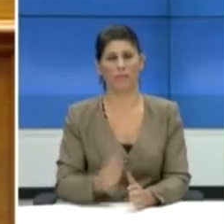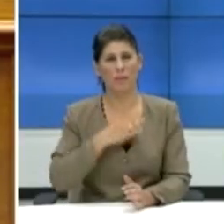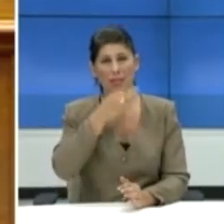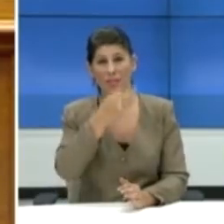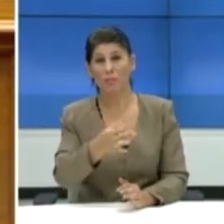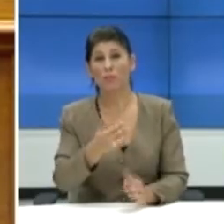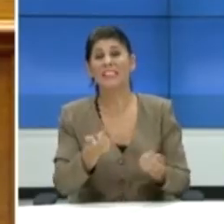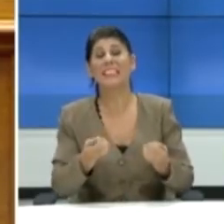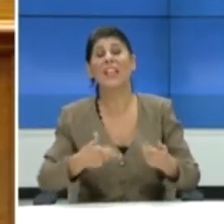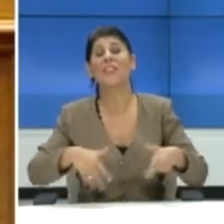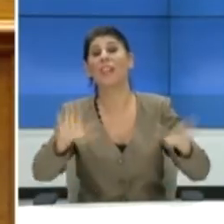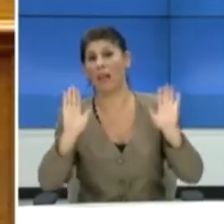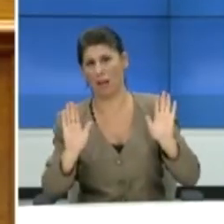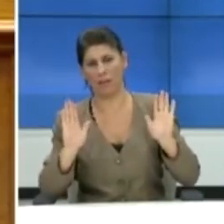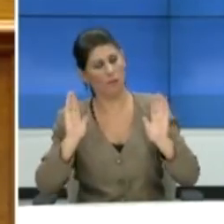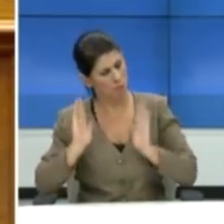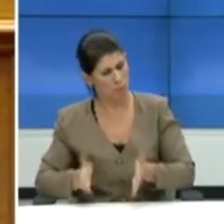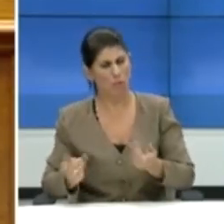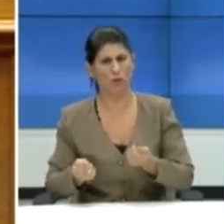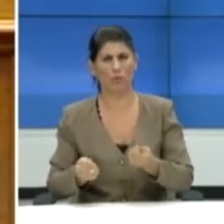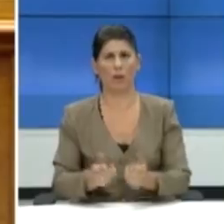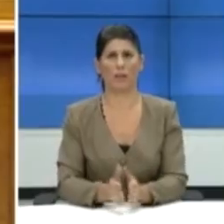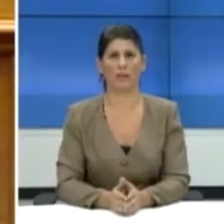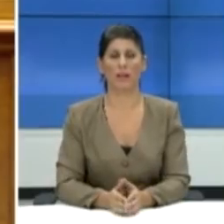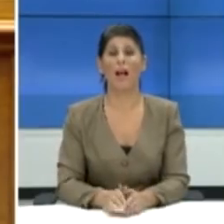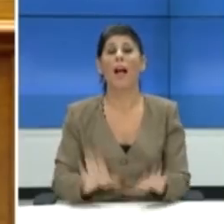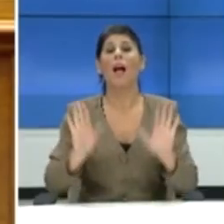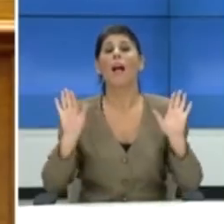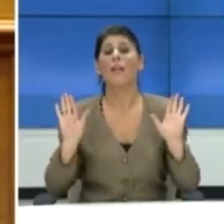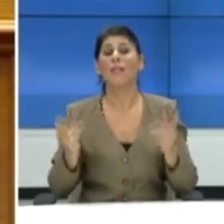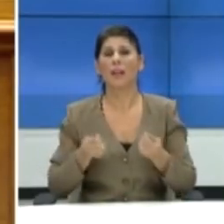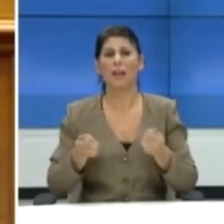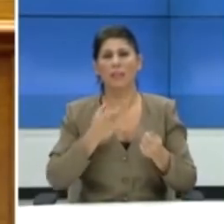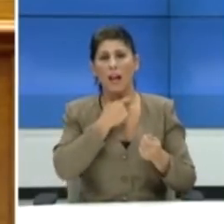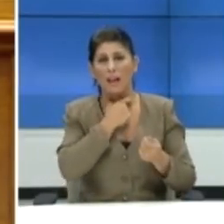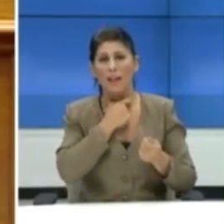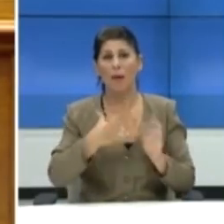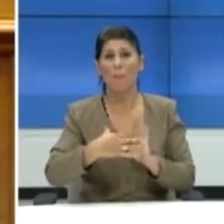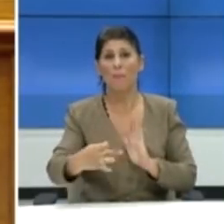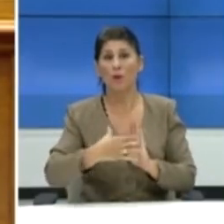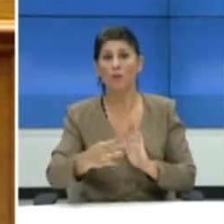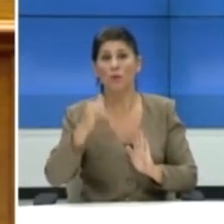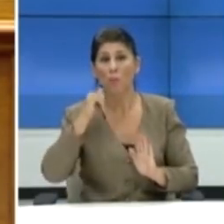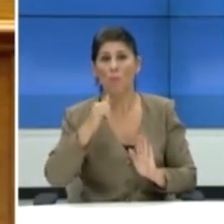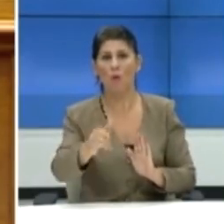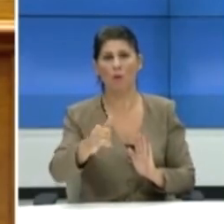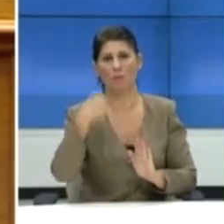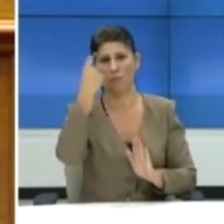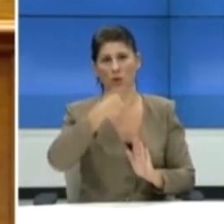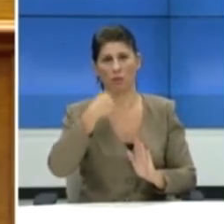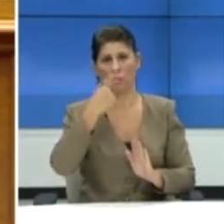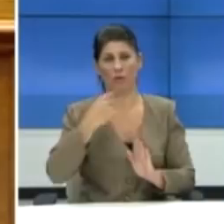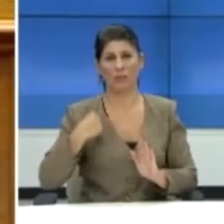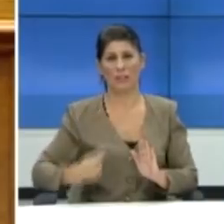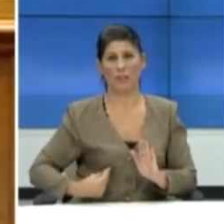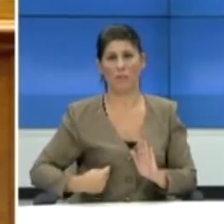πούμε τι δεν κάνατε που θα μπορούσατε να είχατε κάνει. Δεν κάνατε τις αναγκαίες προσλήψεις μόνιμου προσωπικού